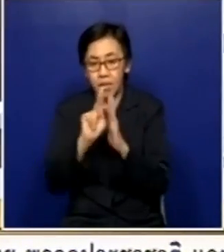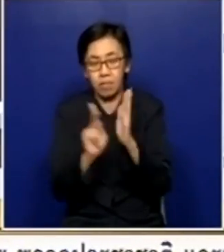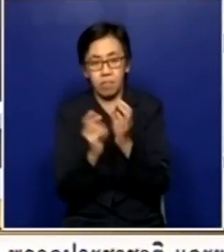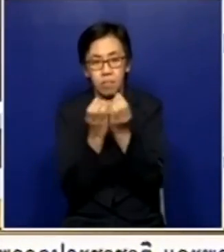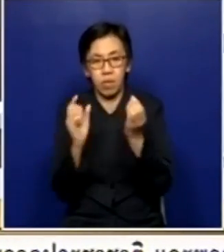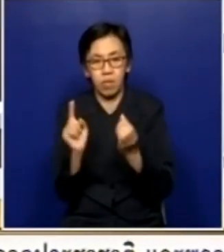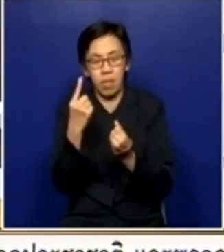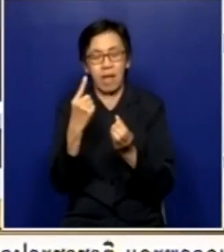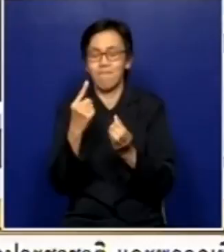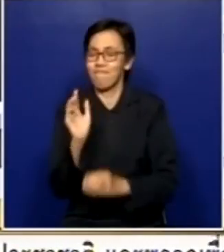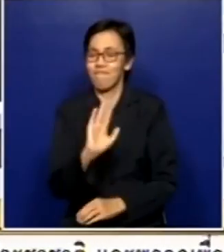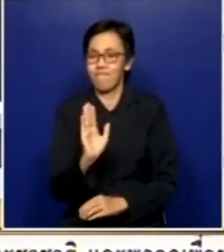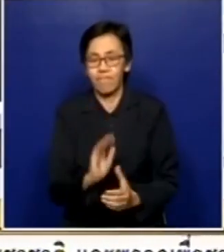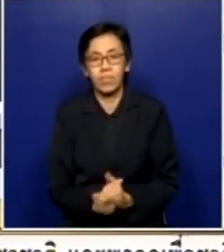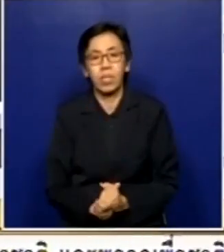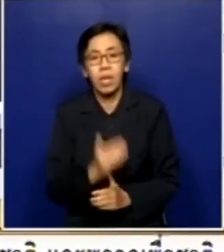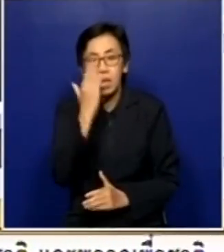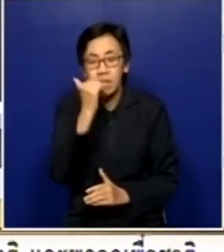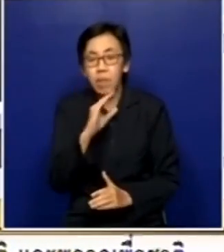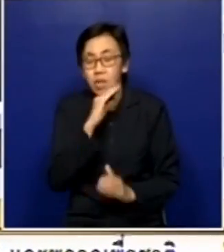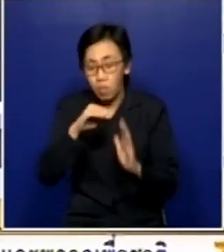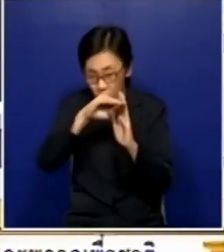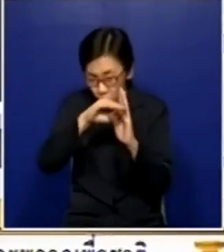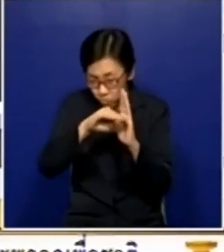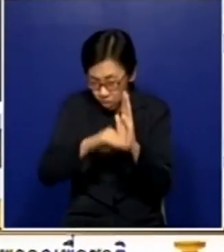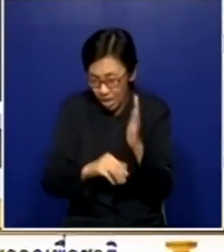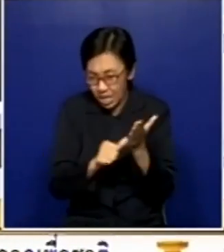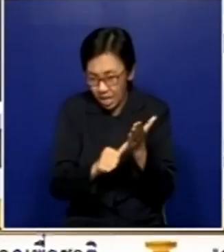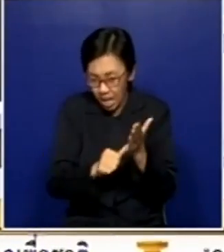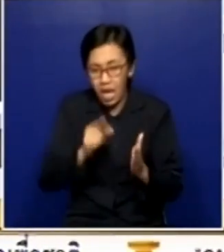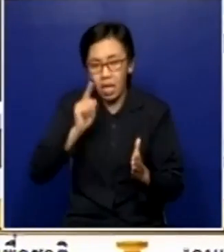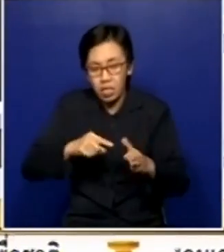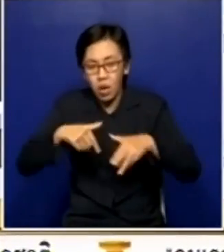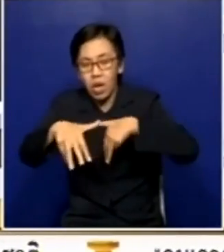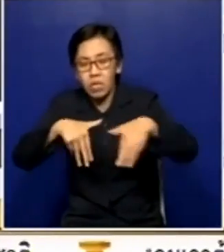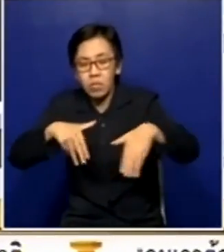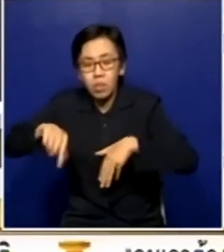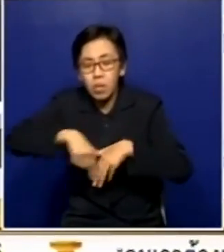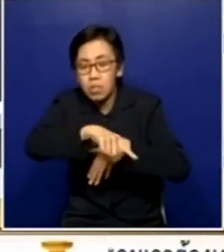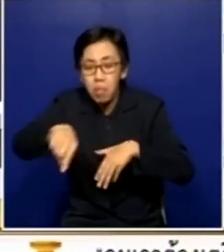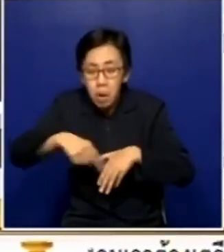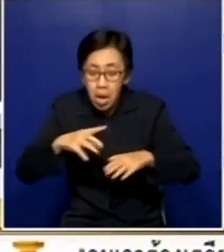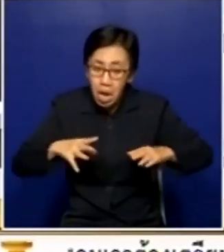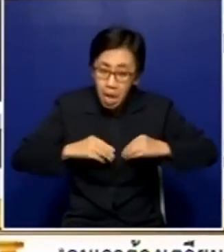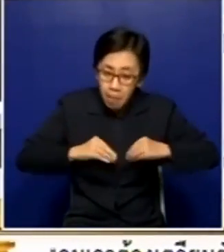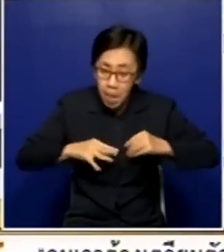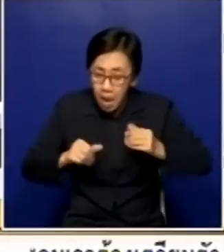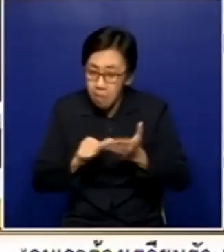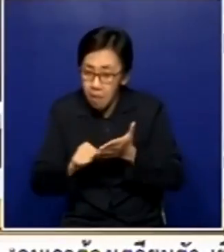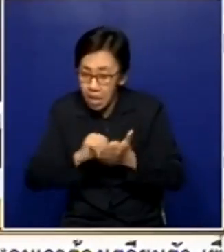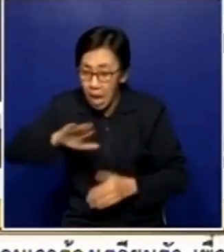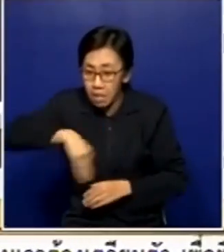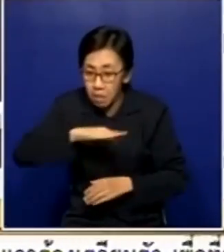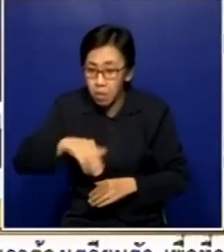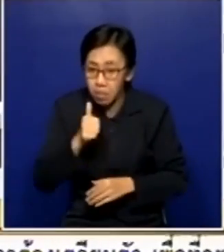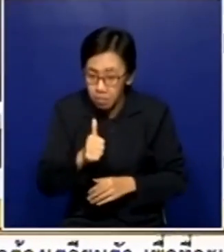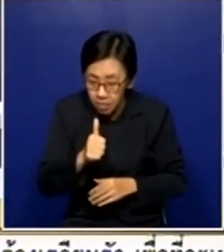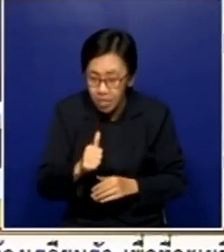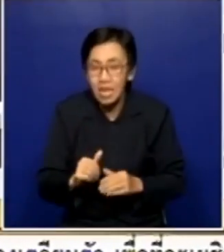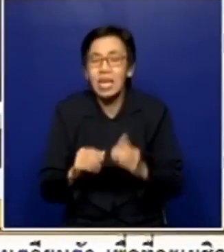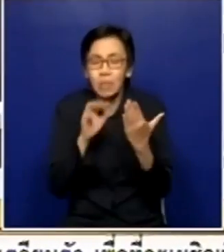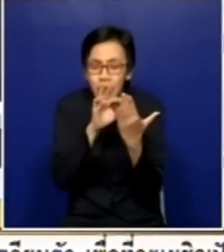หากจะแก้ไขทั้งฉบับต้องทำประชามติก่อนแต่หากแก้รายมาตราสามารถทำ